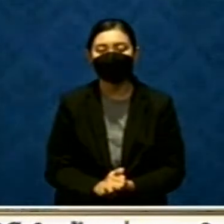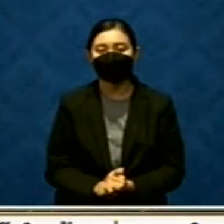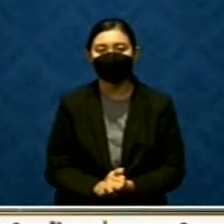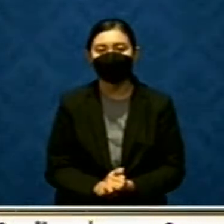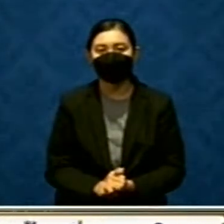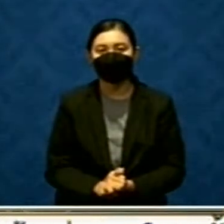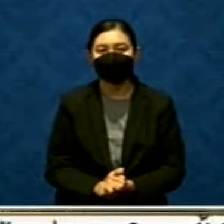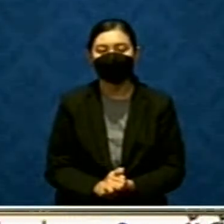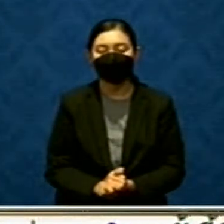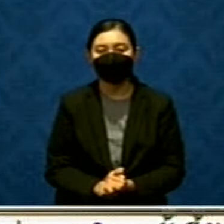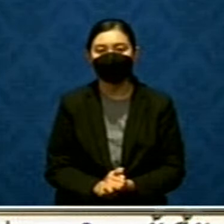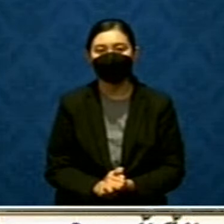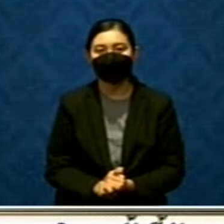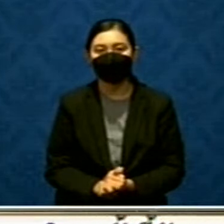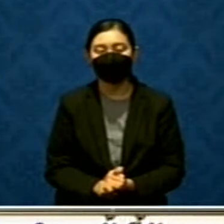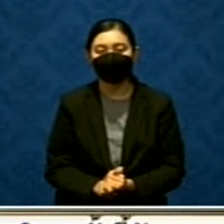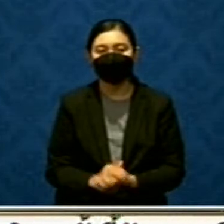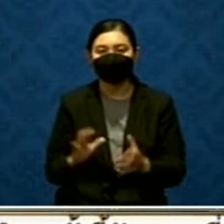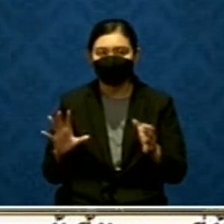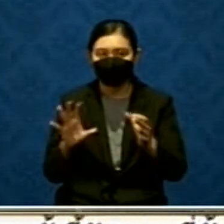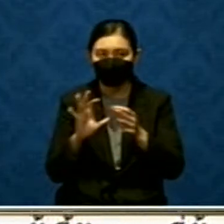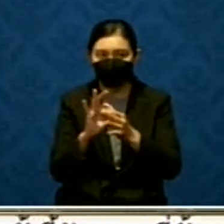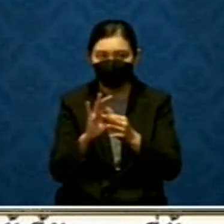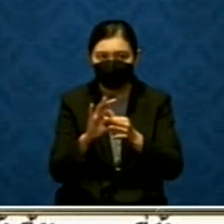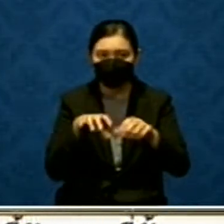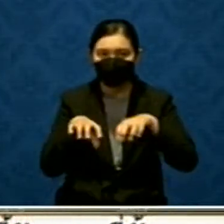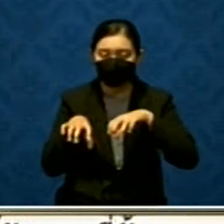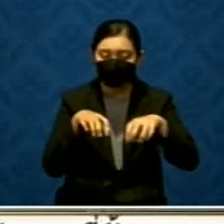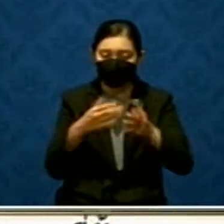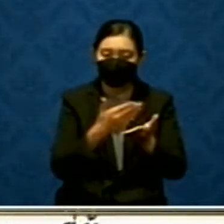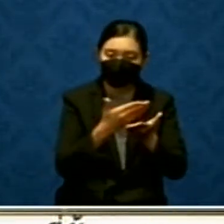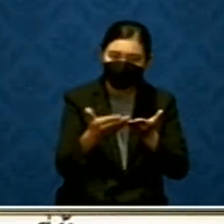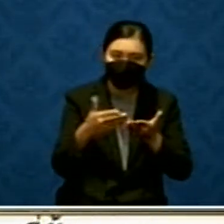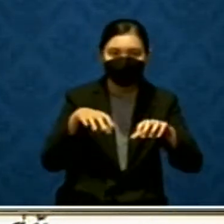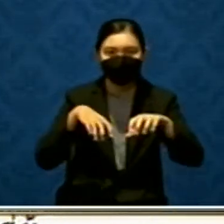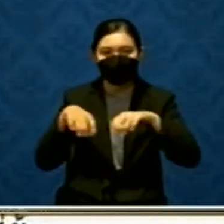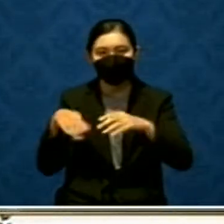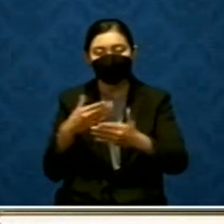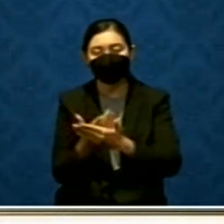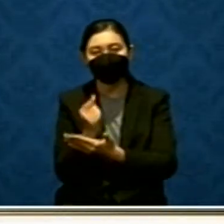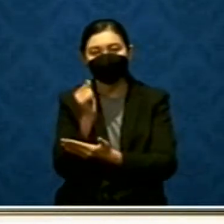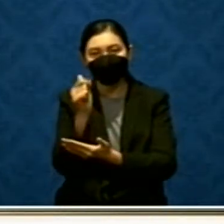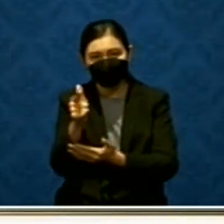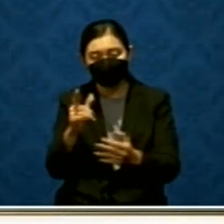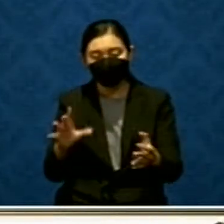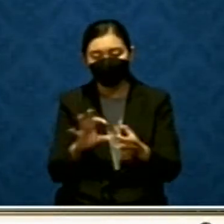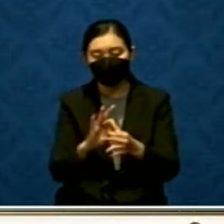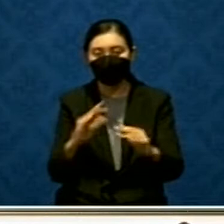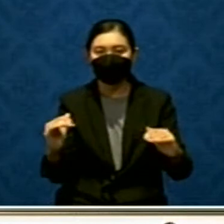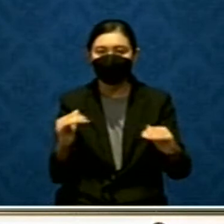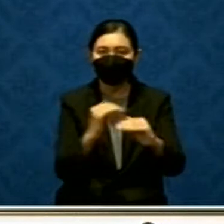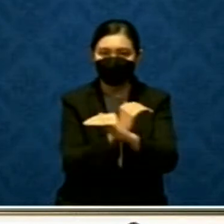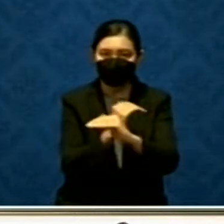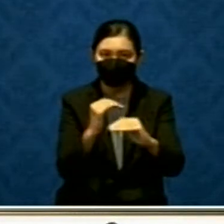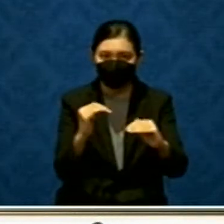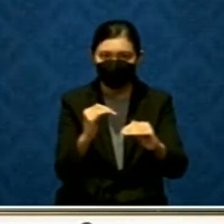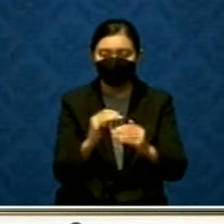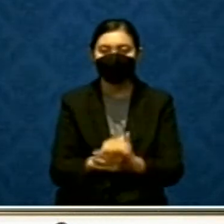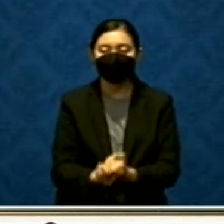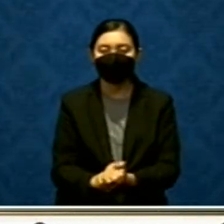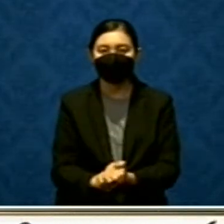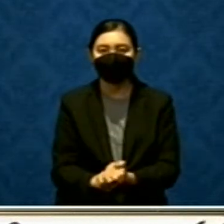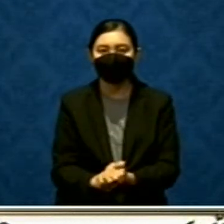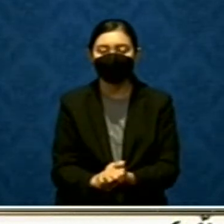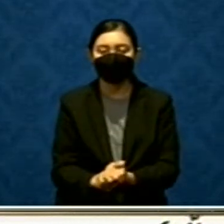ในเรื่องของการดำเนินการจัดซื้อจัดจ้างของกรมทางหลวงกรมทางหลวงชนบทเนี่ยก็ได้ใช้นะครับการบ